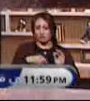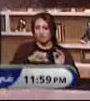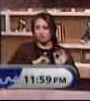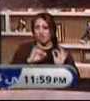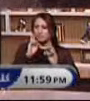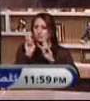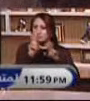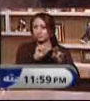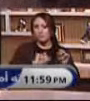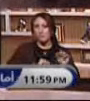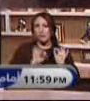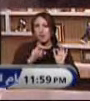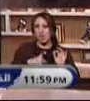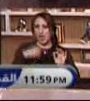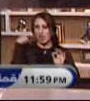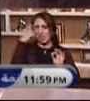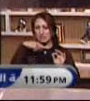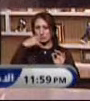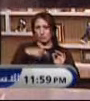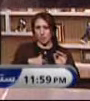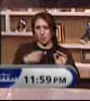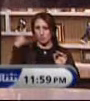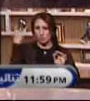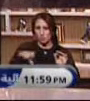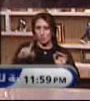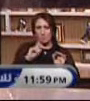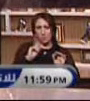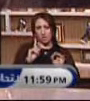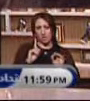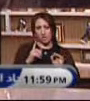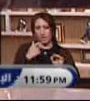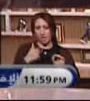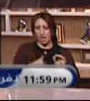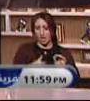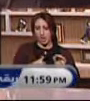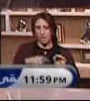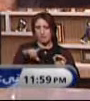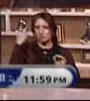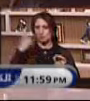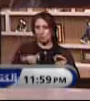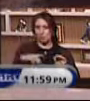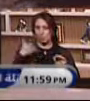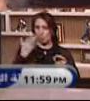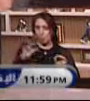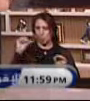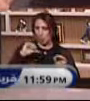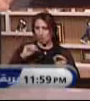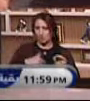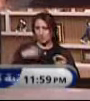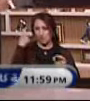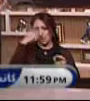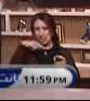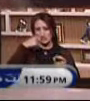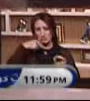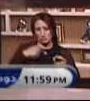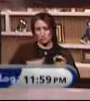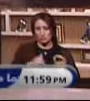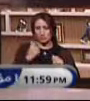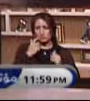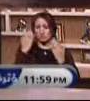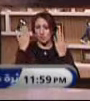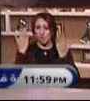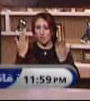بعد قال يا رب انت تعلم ان في قلبي قسوه. شوف واضح المعالم.